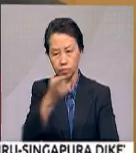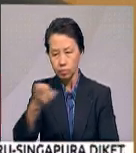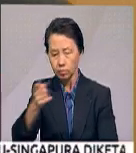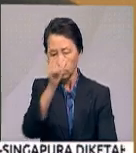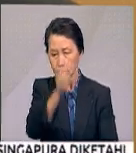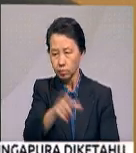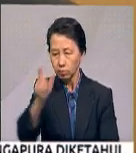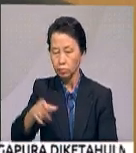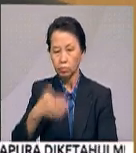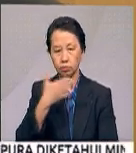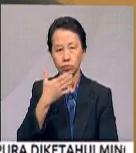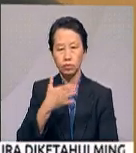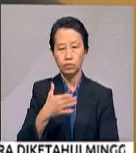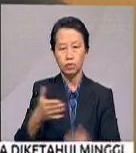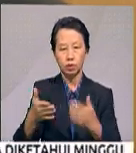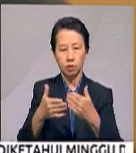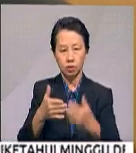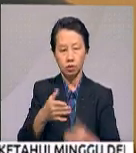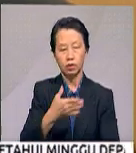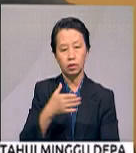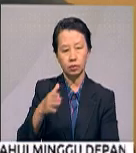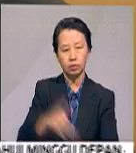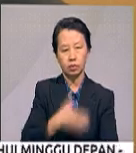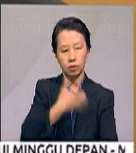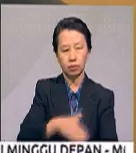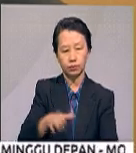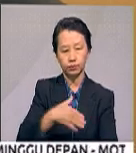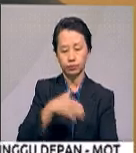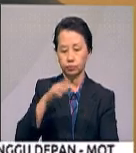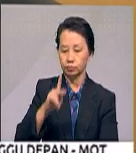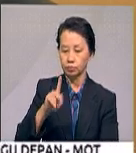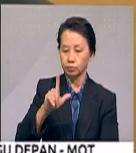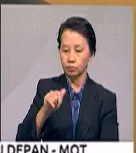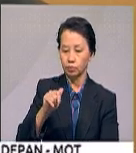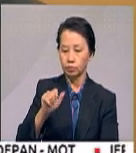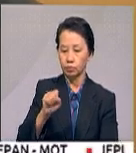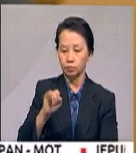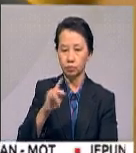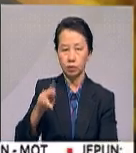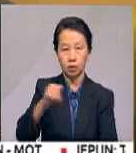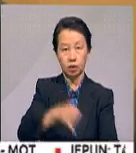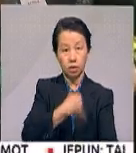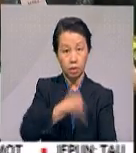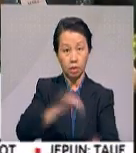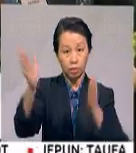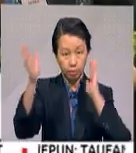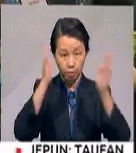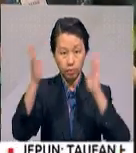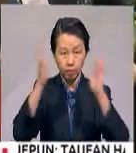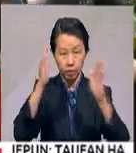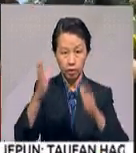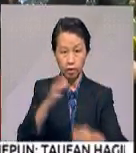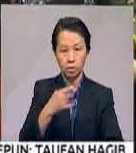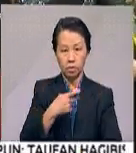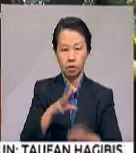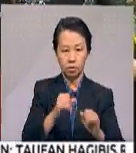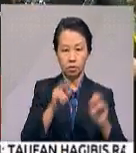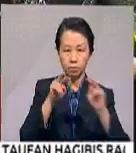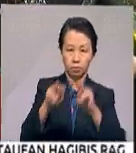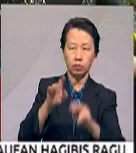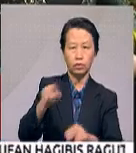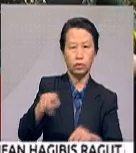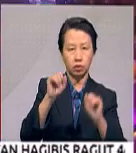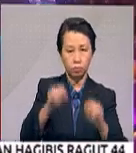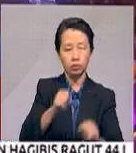anak-anak muda mendekati lagu-lagu klasik ataupun lagu-lagu irama Malaysia yang sebegini dan kita dapat lihat mereka bukan